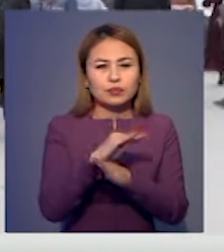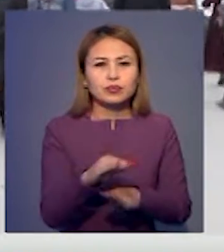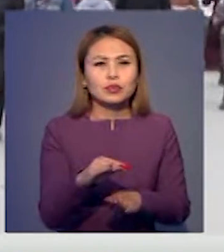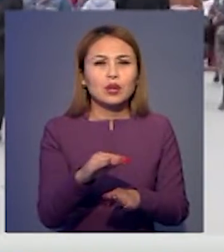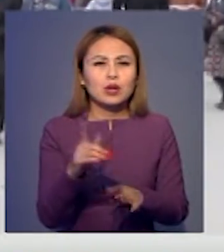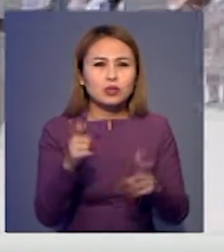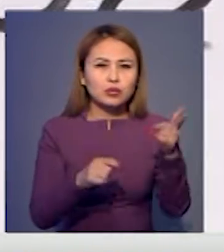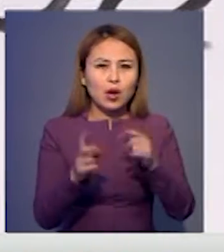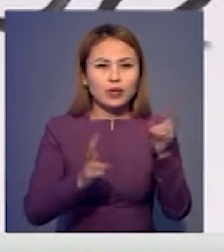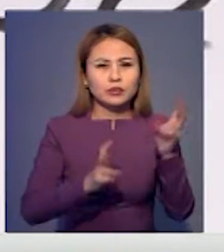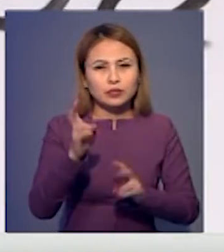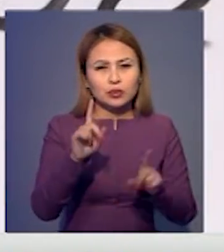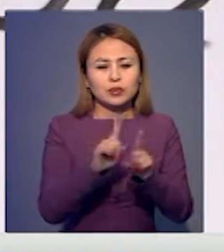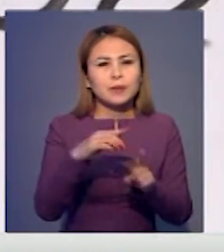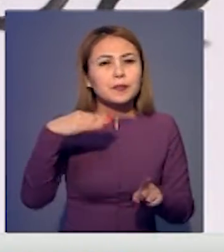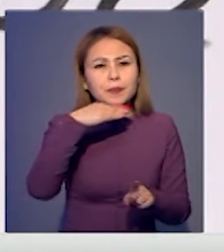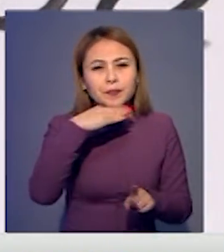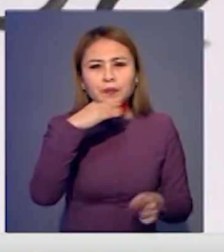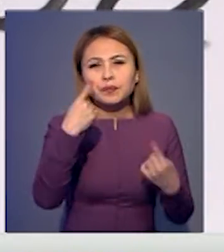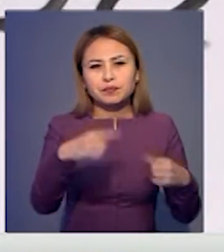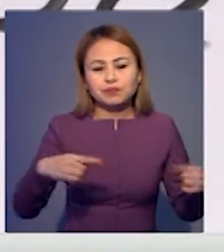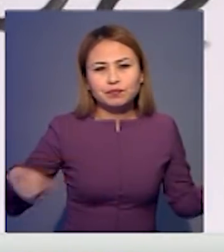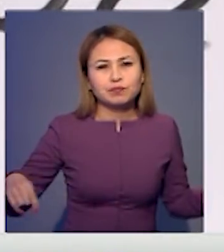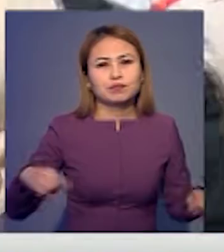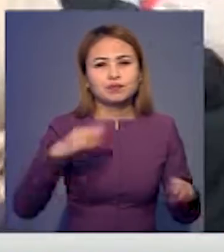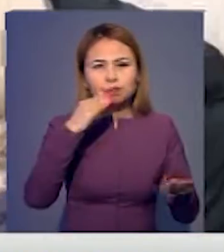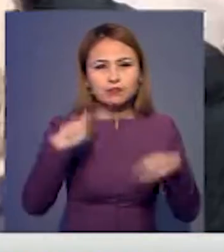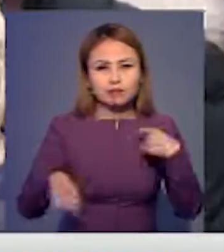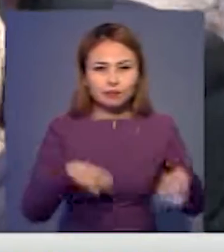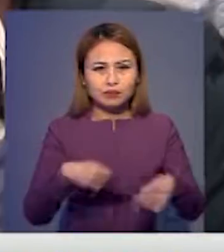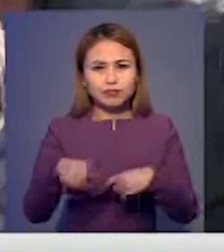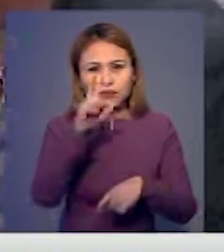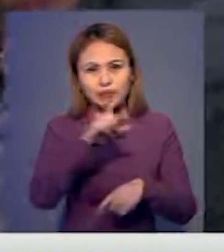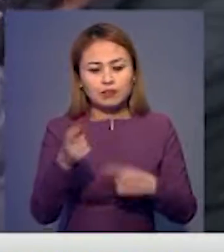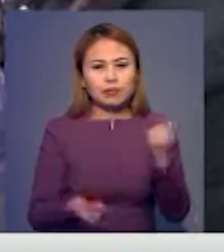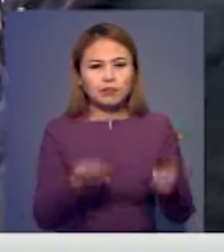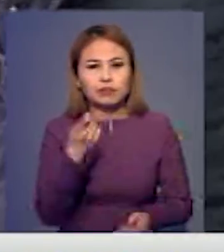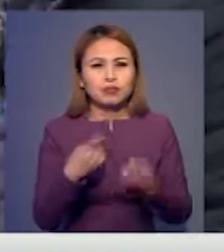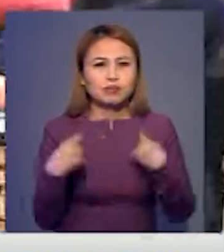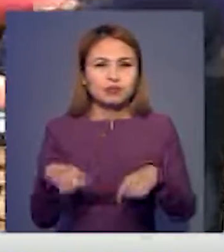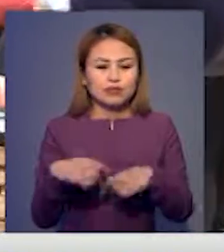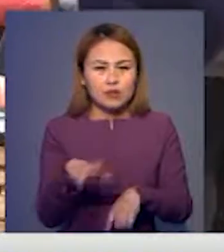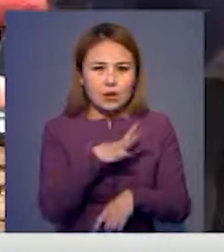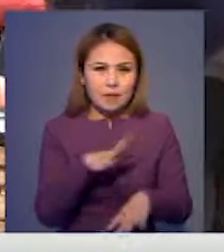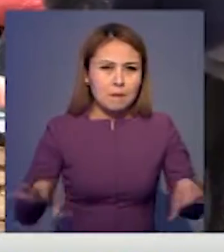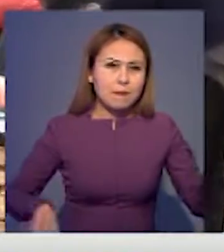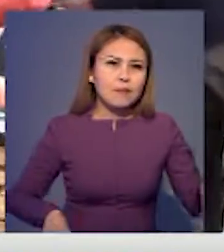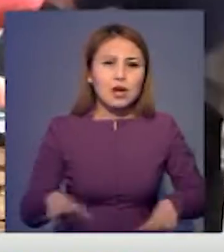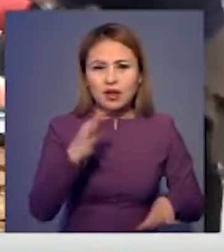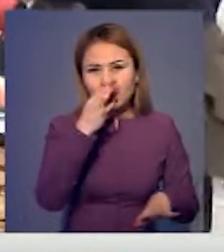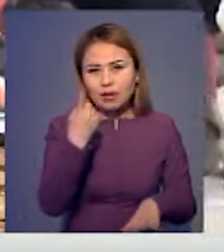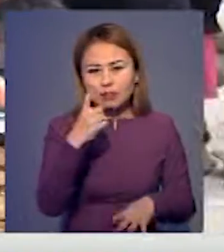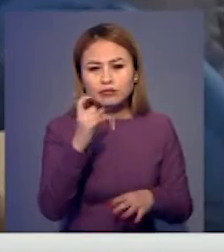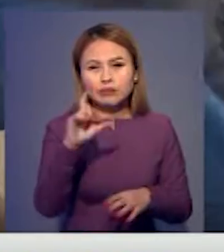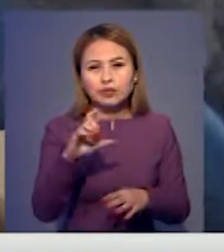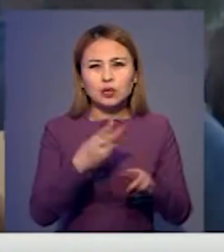қосты. Сүт зауыттарының өнімдері, ет және өзге де азық-түліктер жұртшылыққа арзан бағада ұсынылды. Базарда